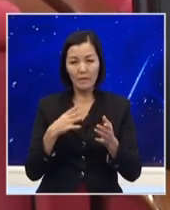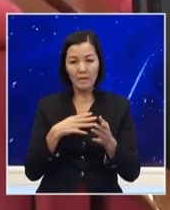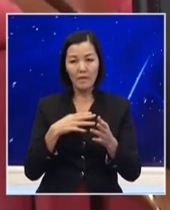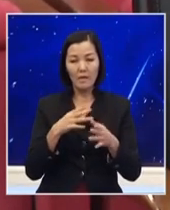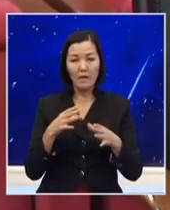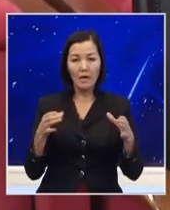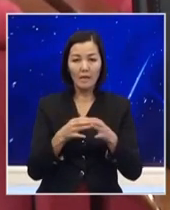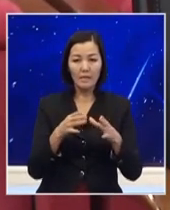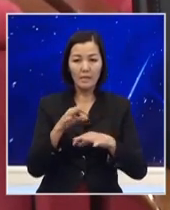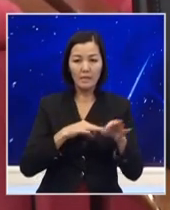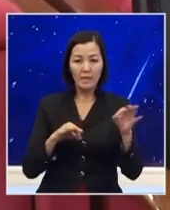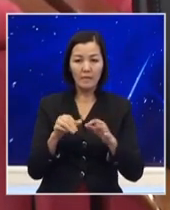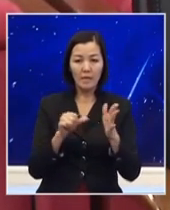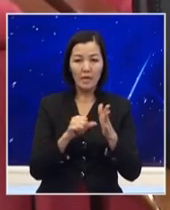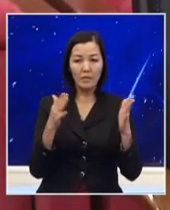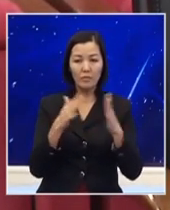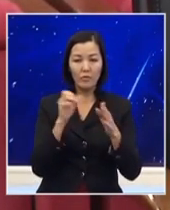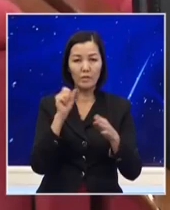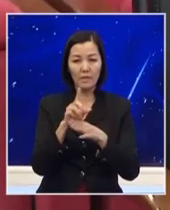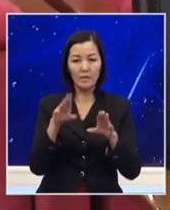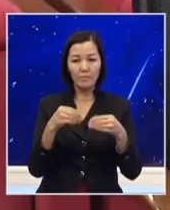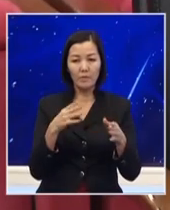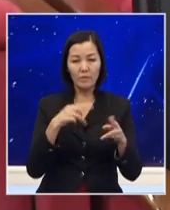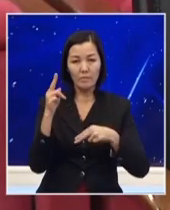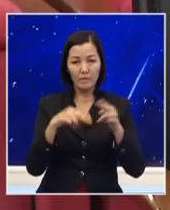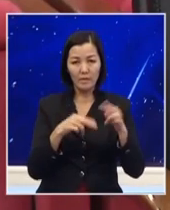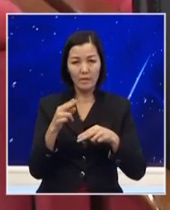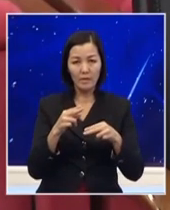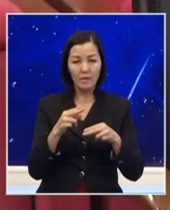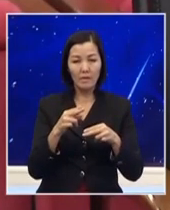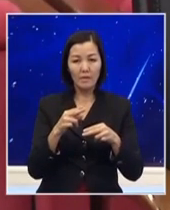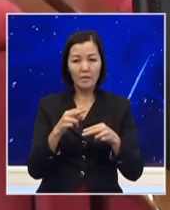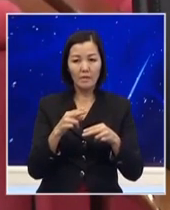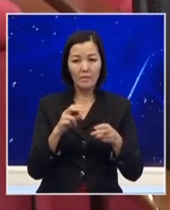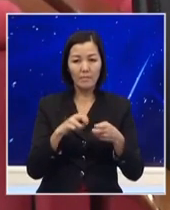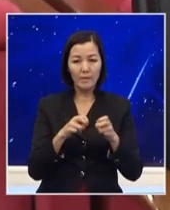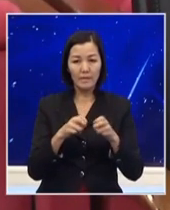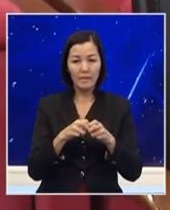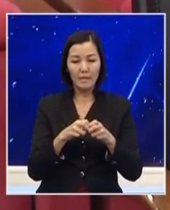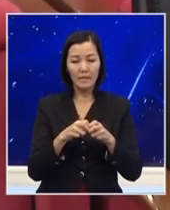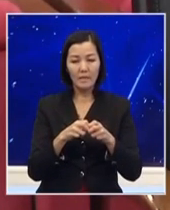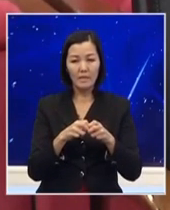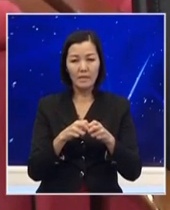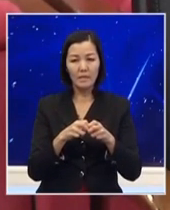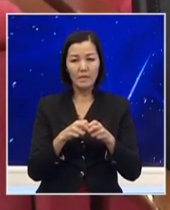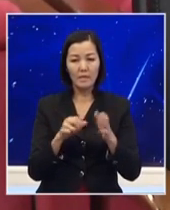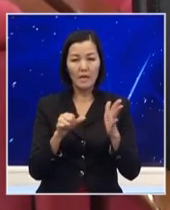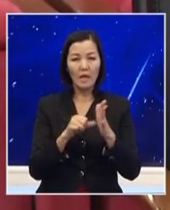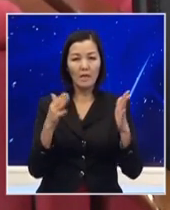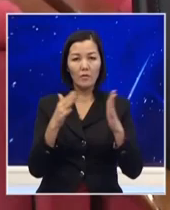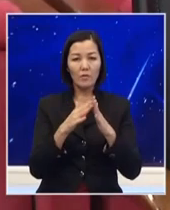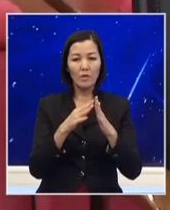бердік. Соған мен 6 үйге заявки беріп жатырмын на строительство и на ИКС. Ну, на сеть. 6 үйге